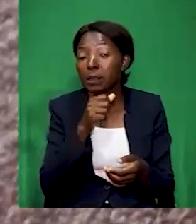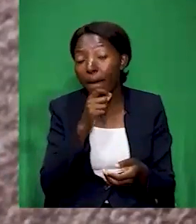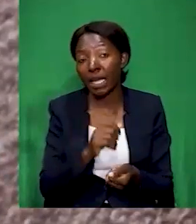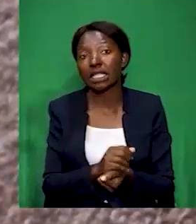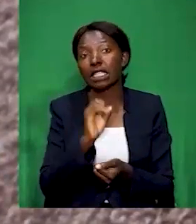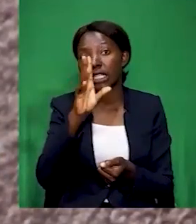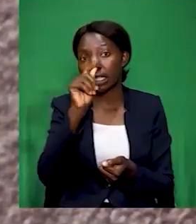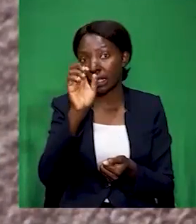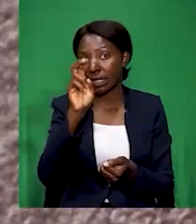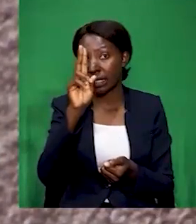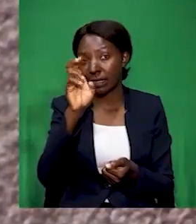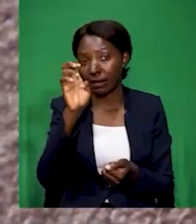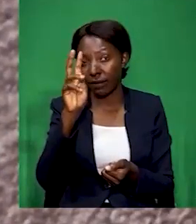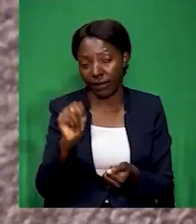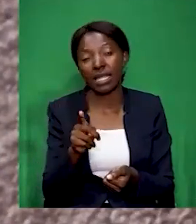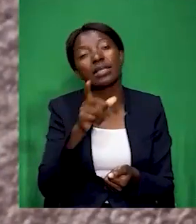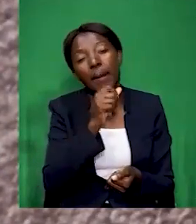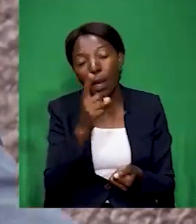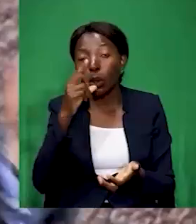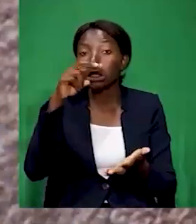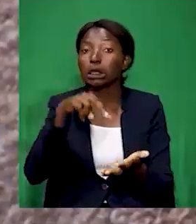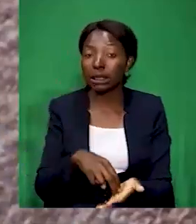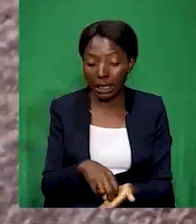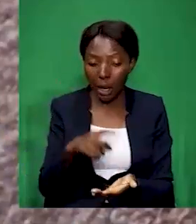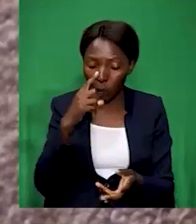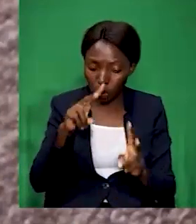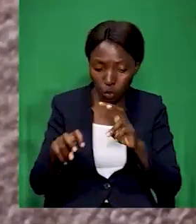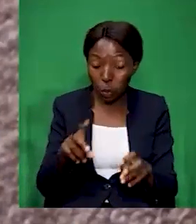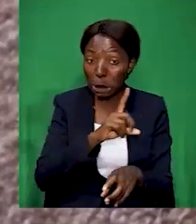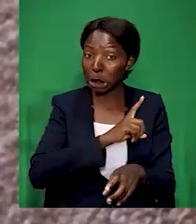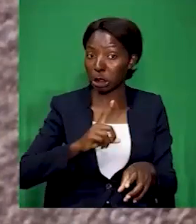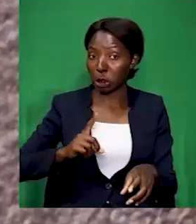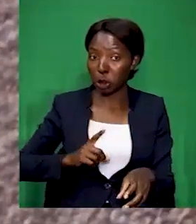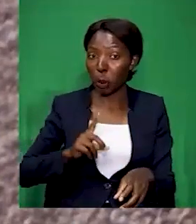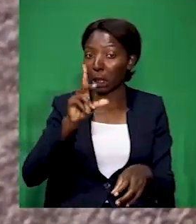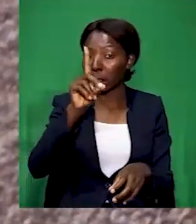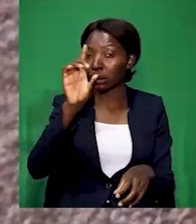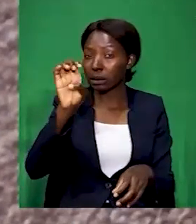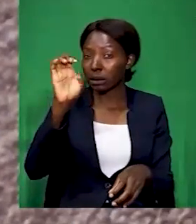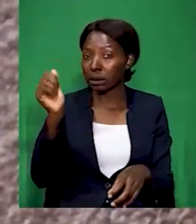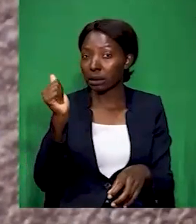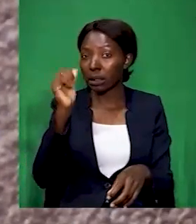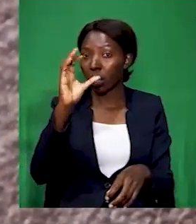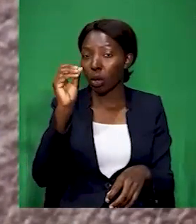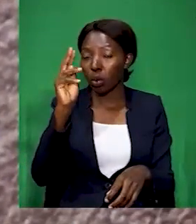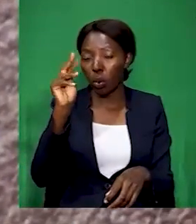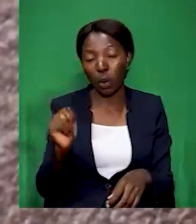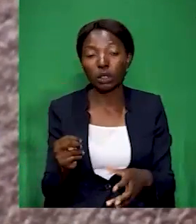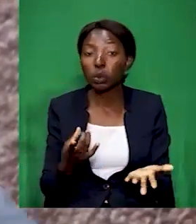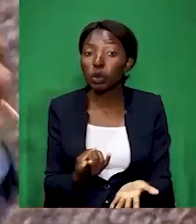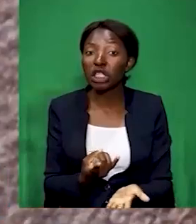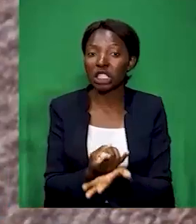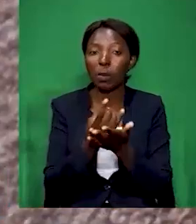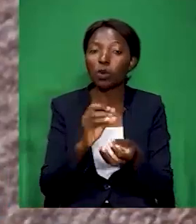pemurume anotsiSteven kunonzi murume uyu amira vatsvakwa vari vadhikoni vari kufanira kubata basa pachurch kuti chirikadzi